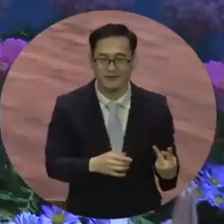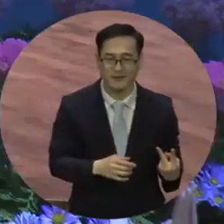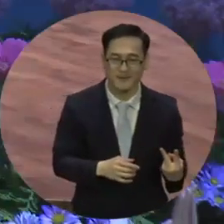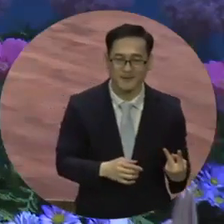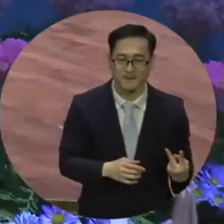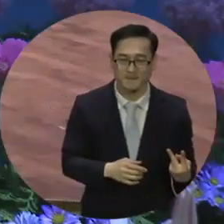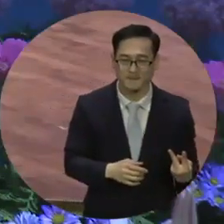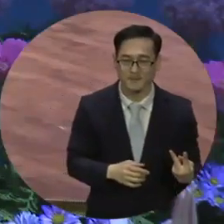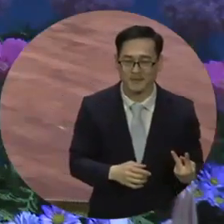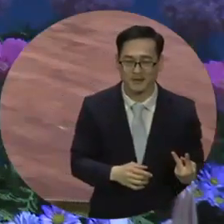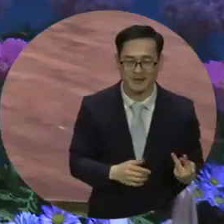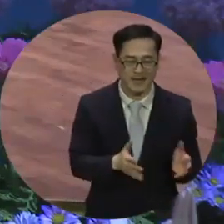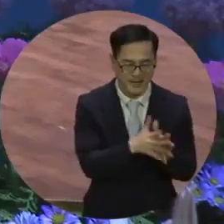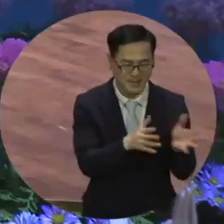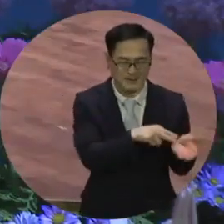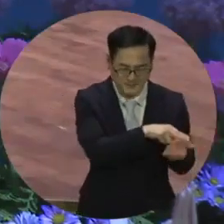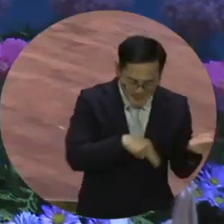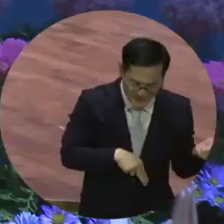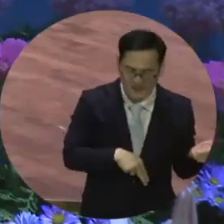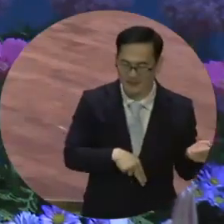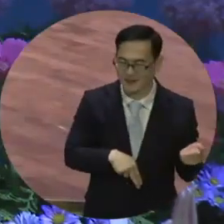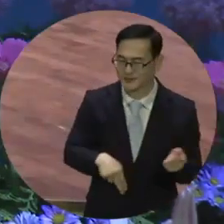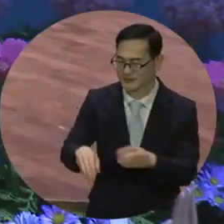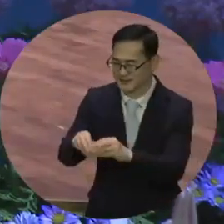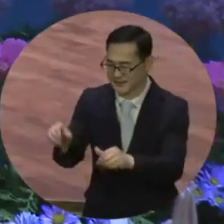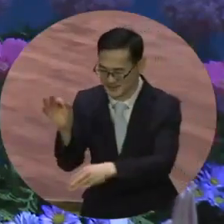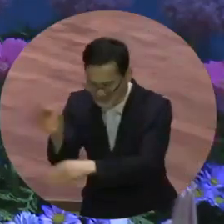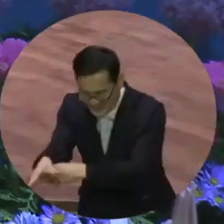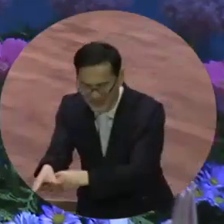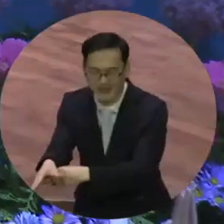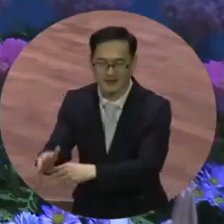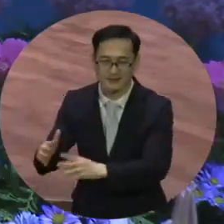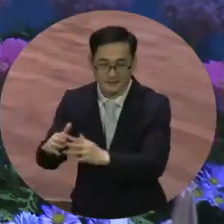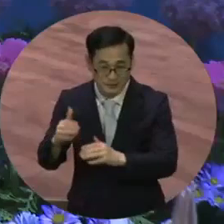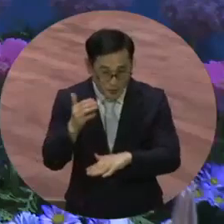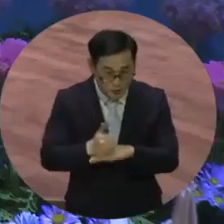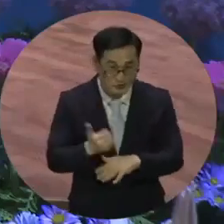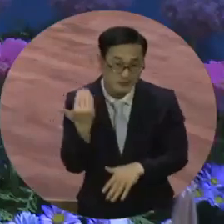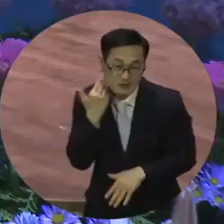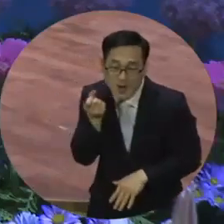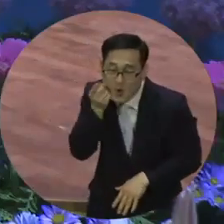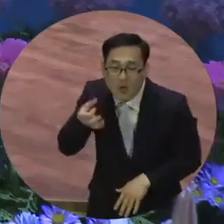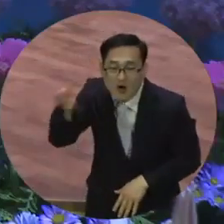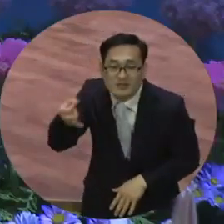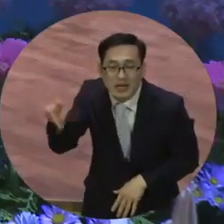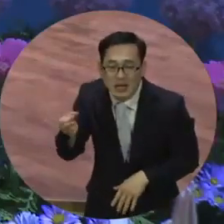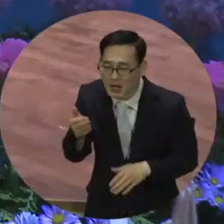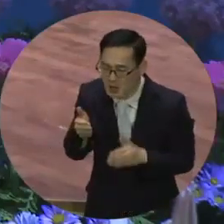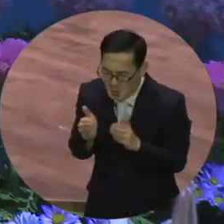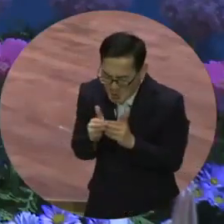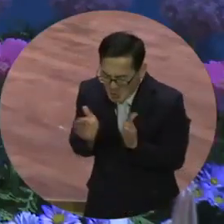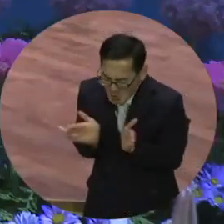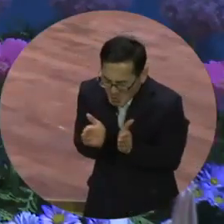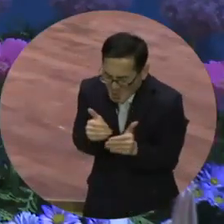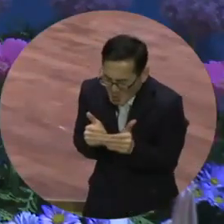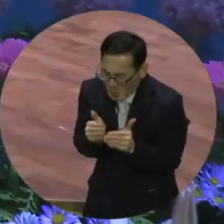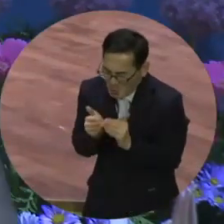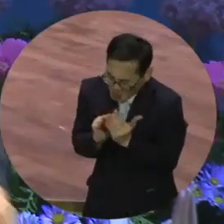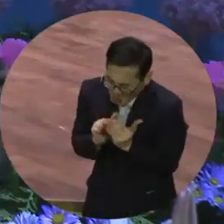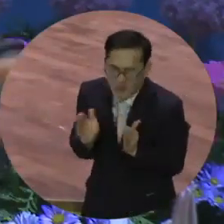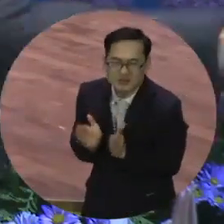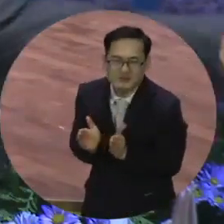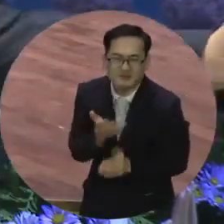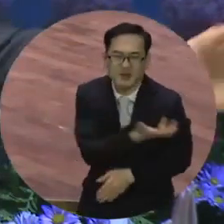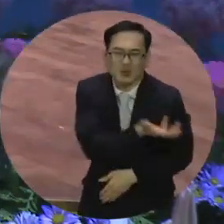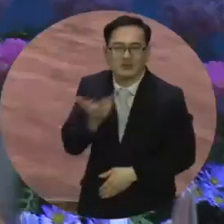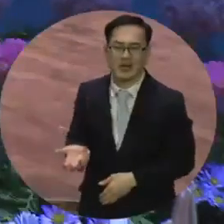사월세. 아시겠어요? 사골세. 삼천리 아파트라고 염창동에 있는 사골세. 조그만! 있는